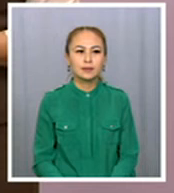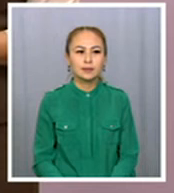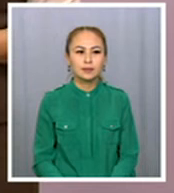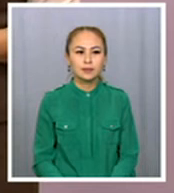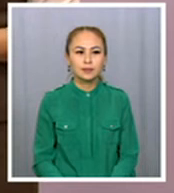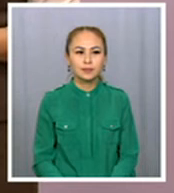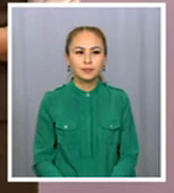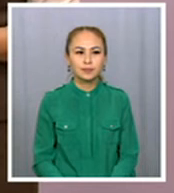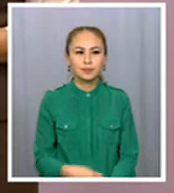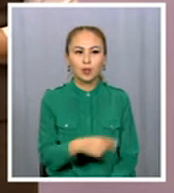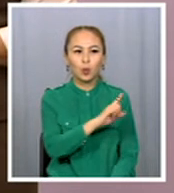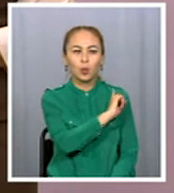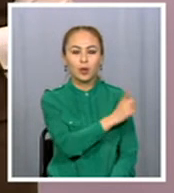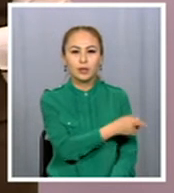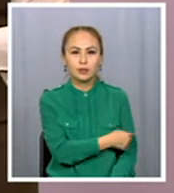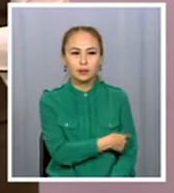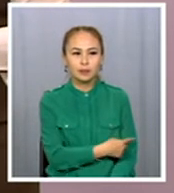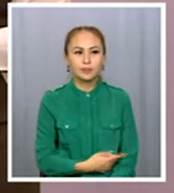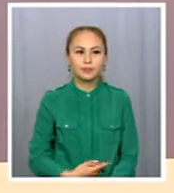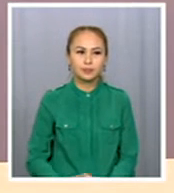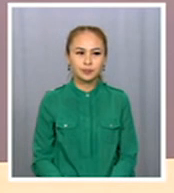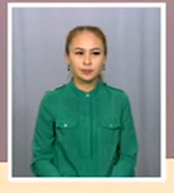сызайық. Қуатты,